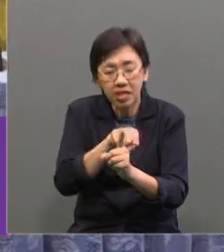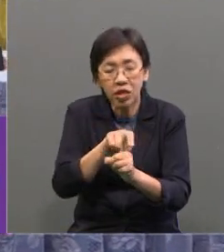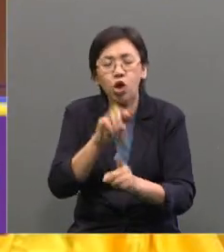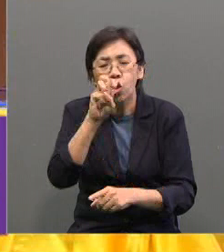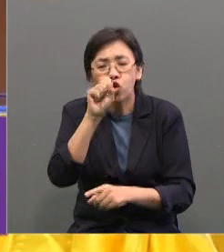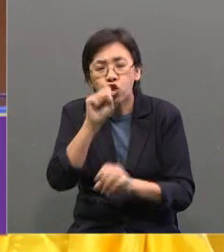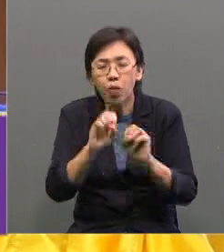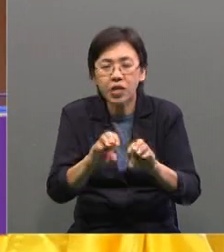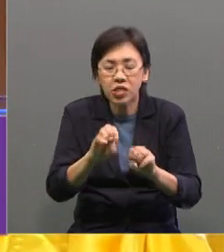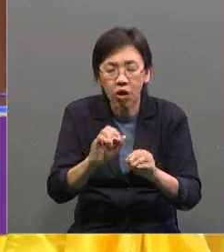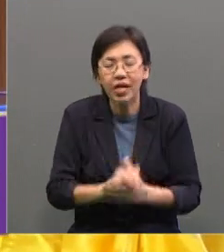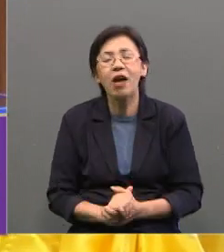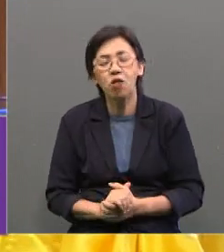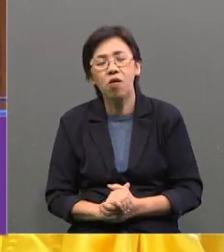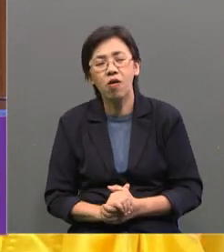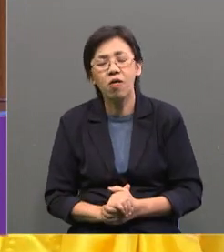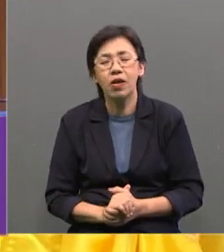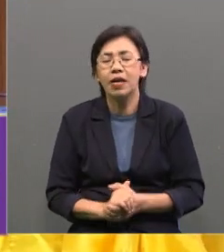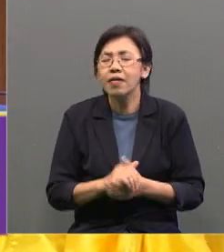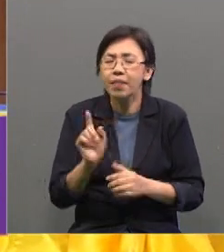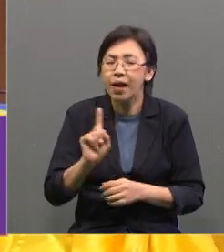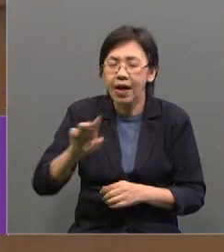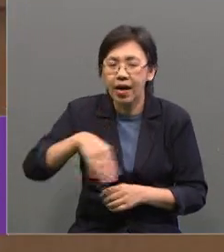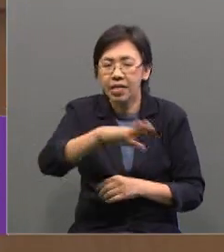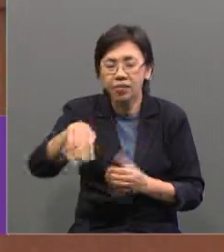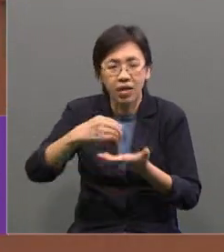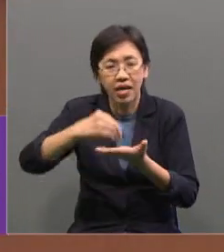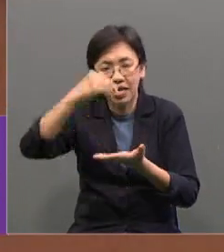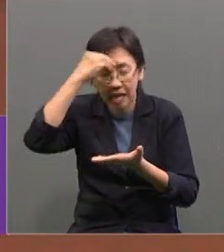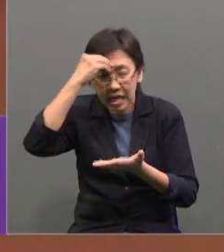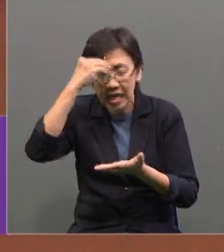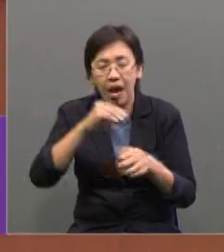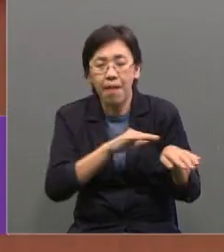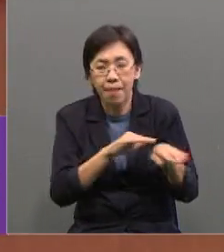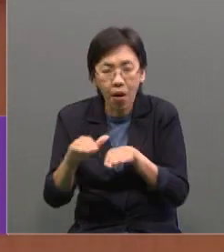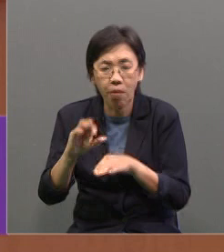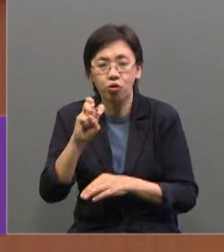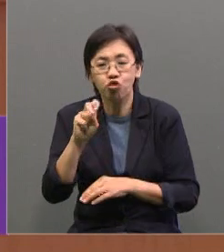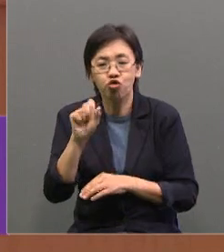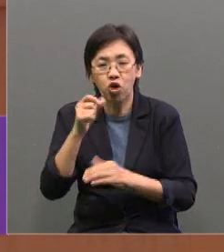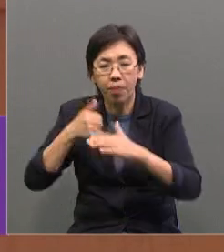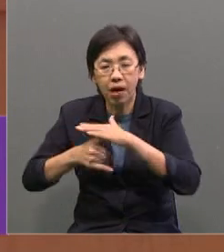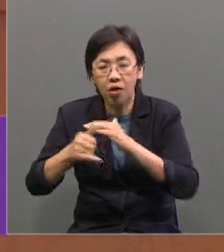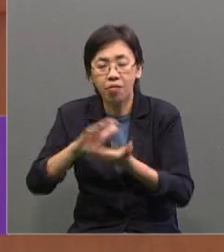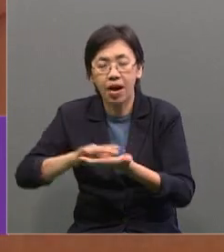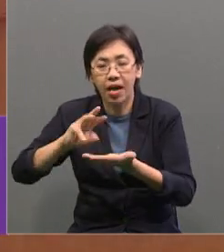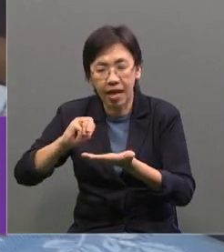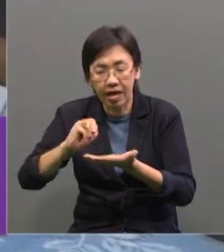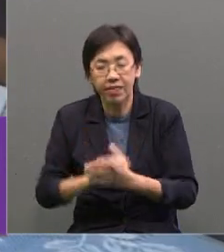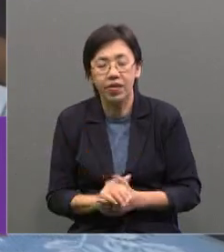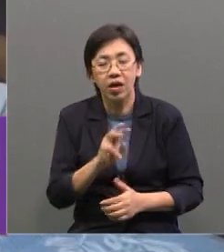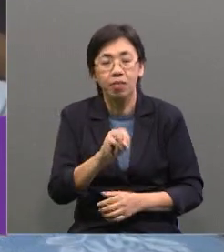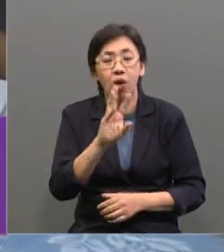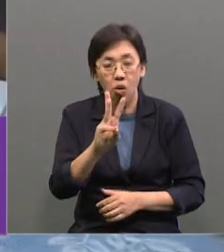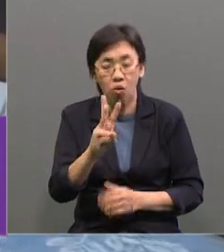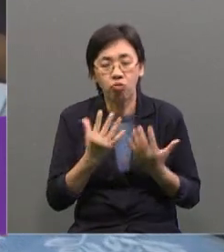ข้อสอบ TGAT Inc และเทคนิคการทำข้อสอบให้กับน้องๆนักเรียนที่จะเตรียมตัวสอบเข้ามหาวิทยาลัยในระดับชั้นมัธยมศึกษาปี